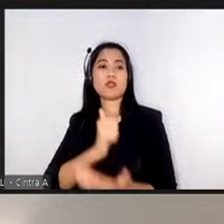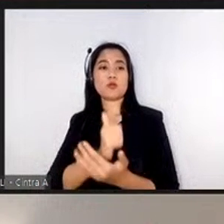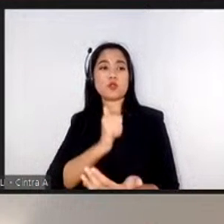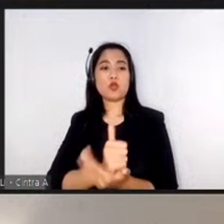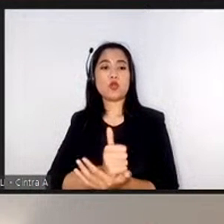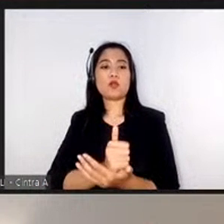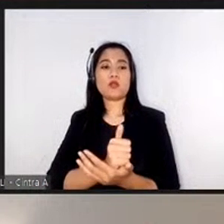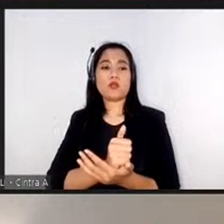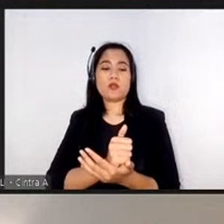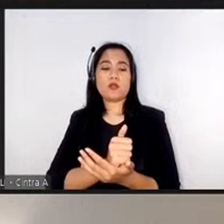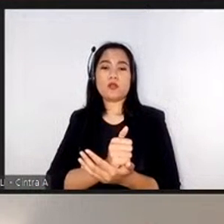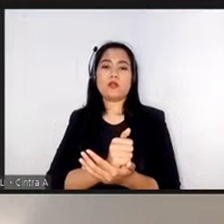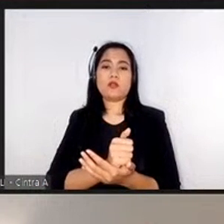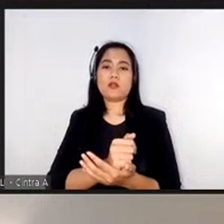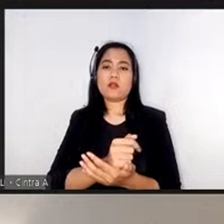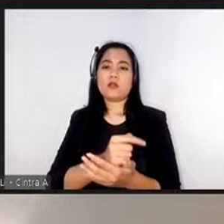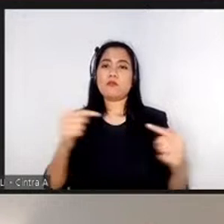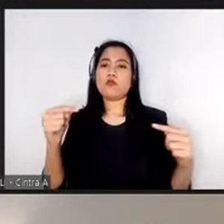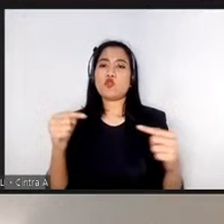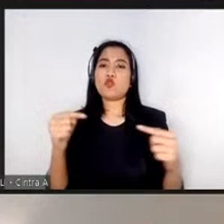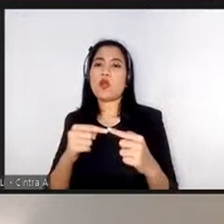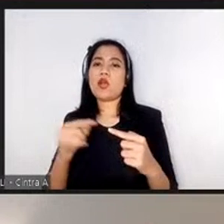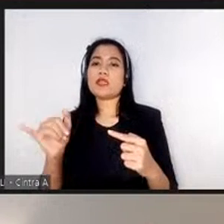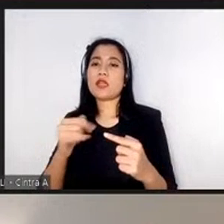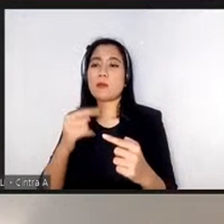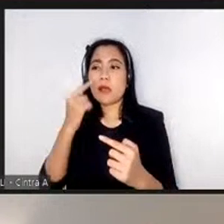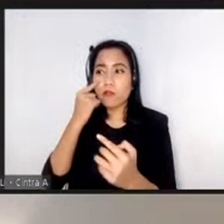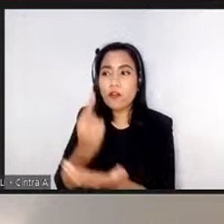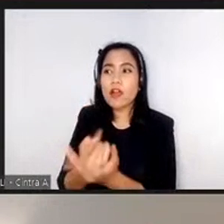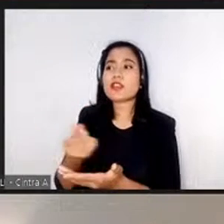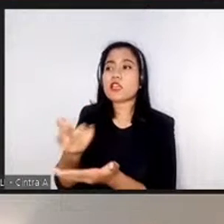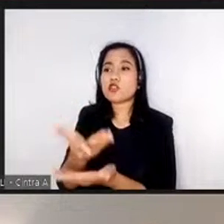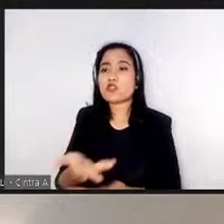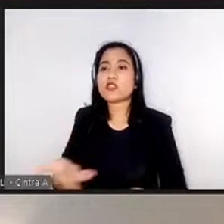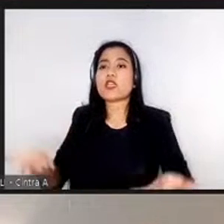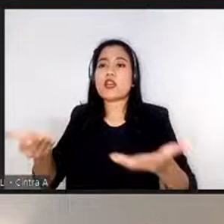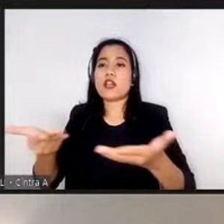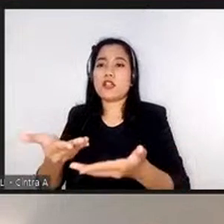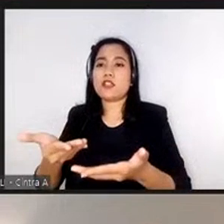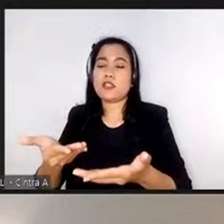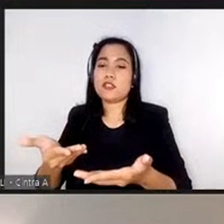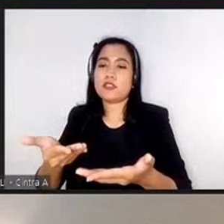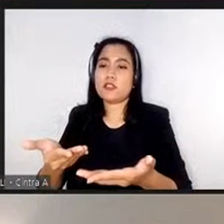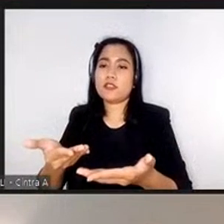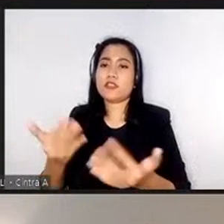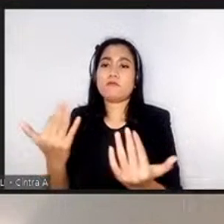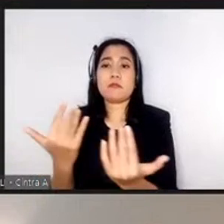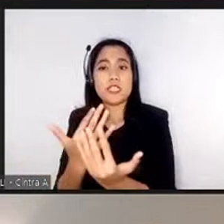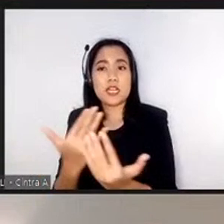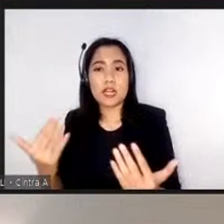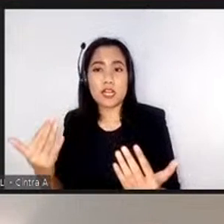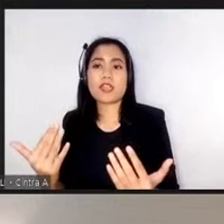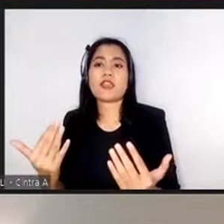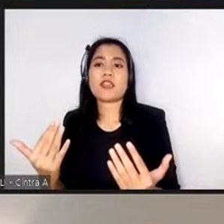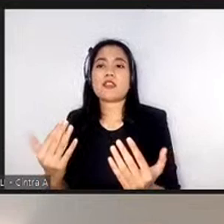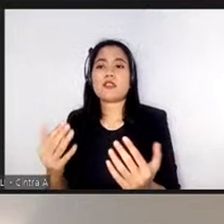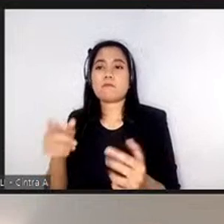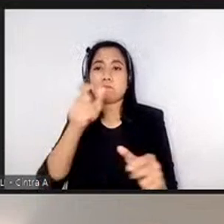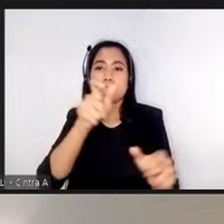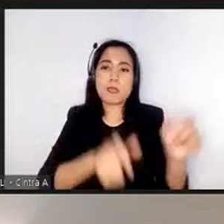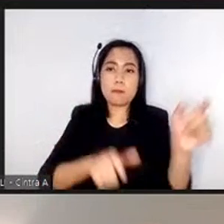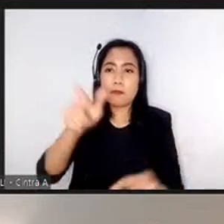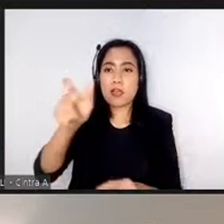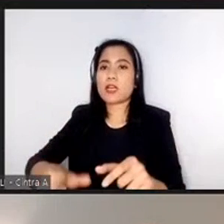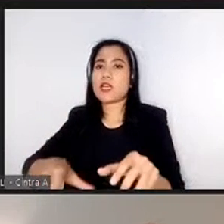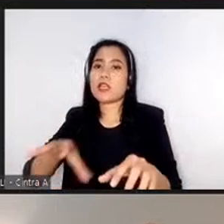dengan kehidupan dan realitas relasi sosial gitu loh antar masyarakat juga antar pihak yang ada di tingkat lokal